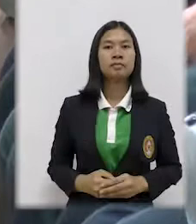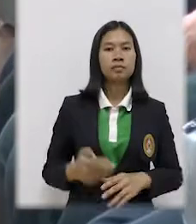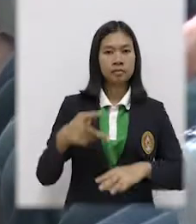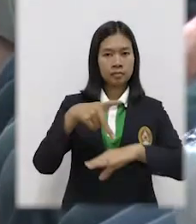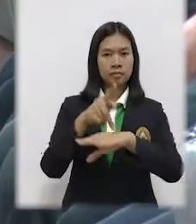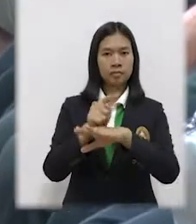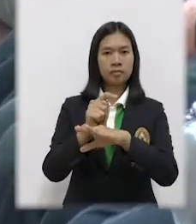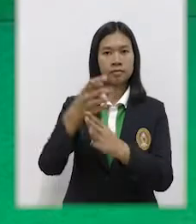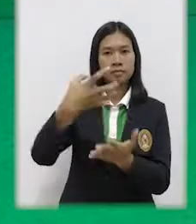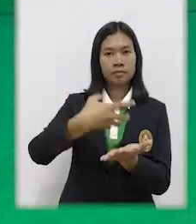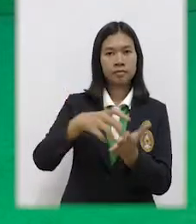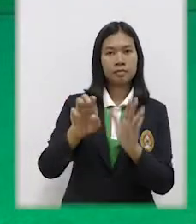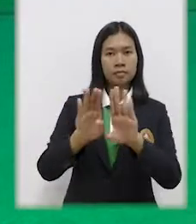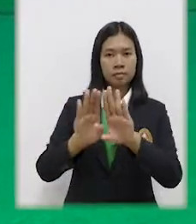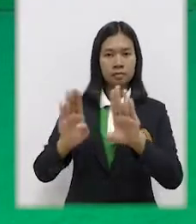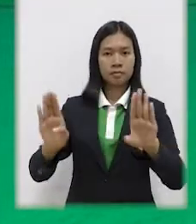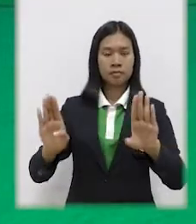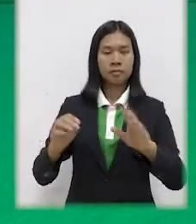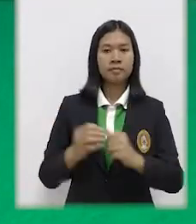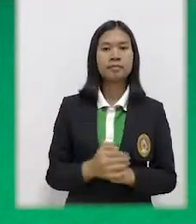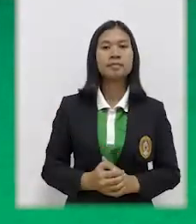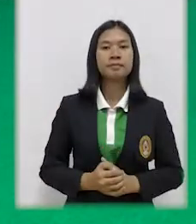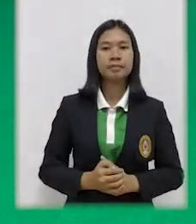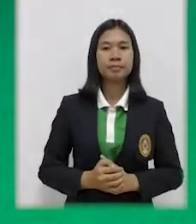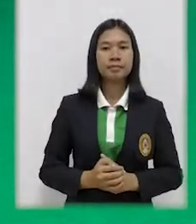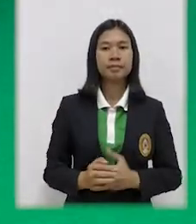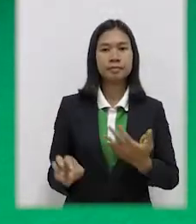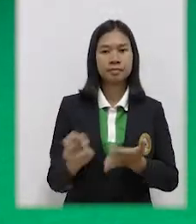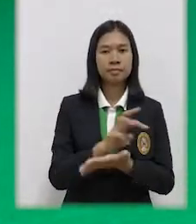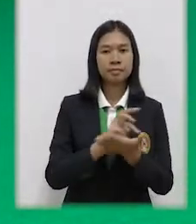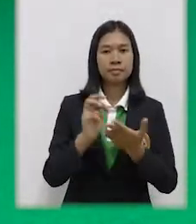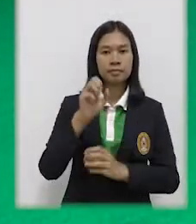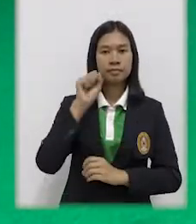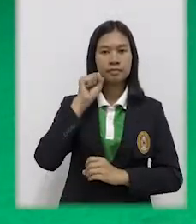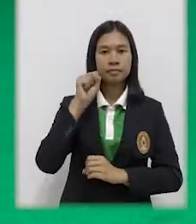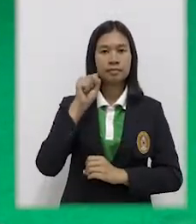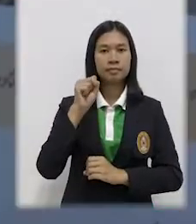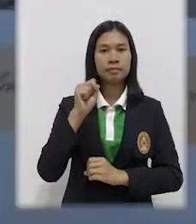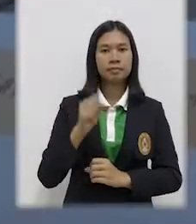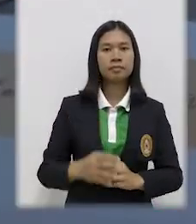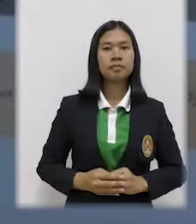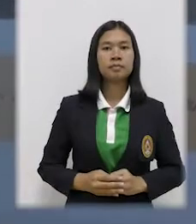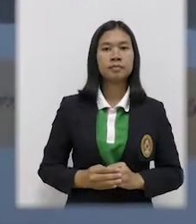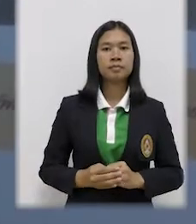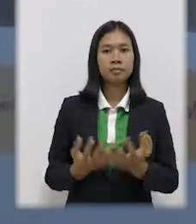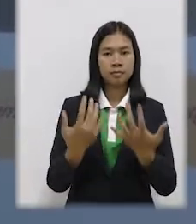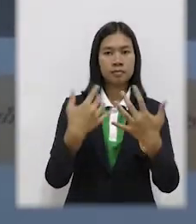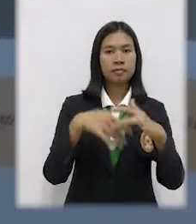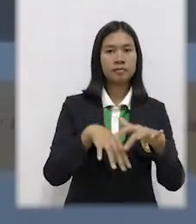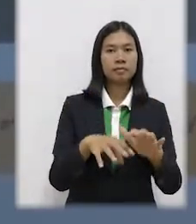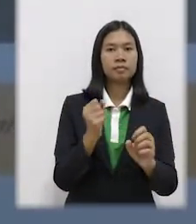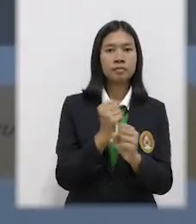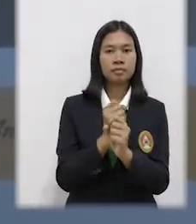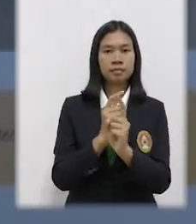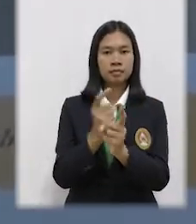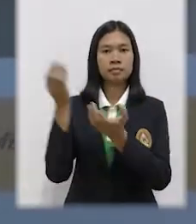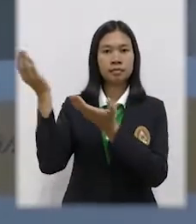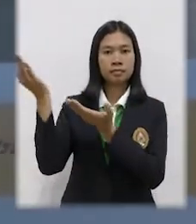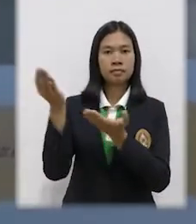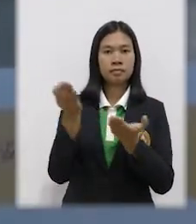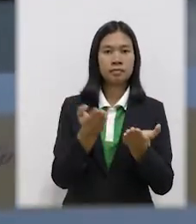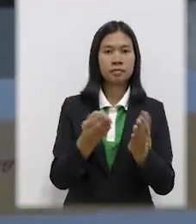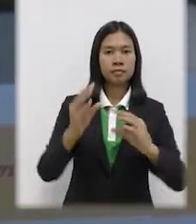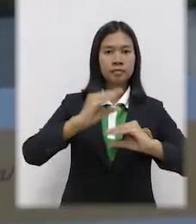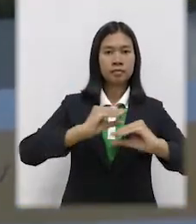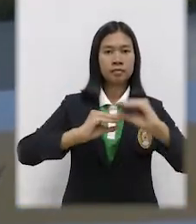อีสานเป็นประธานกล่าวเปิดงานมหาวิทยาลัยราชภัฏสกลนครได้ร่วมสนองพระราชดำริในโครงการอนุ